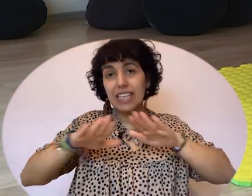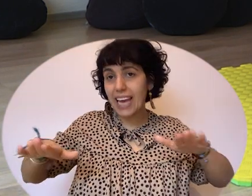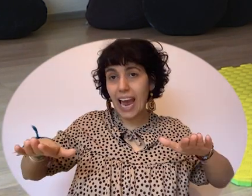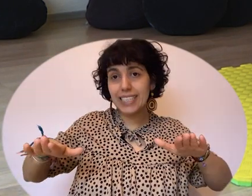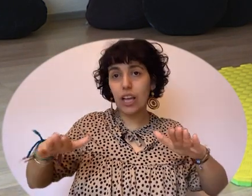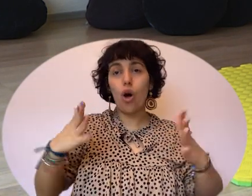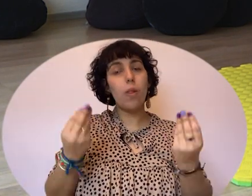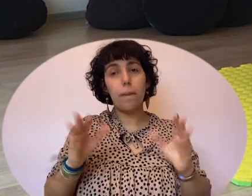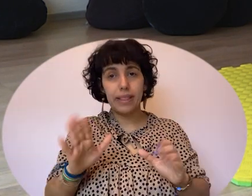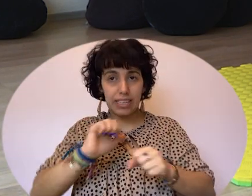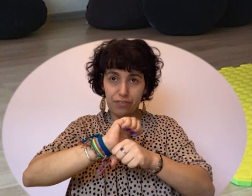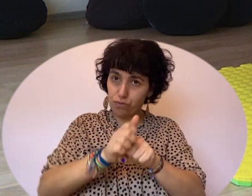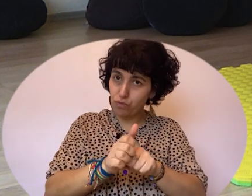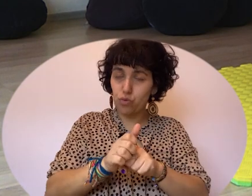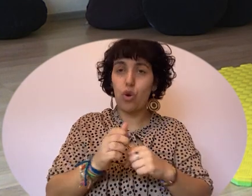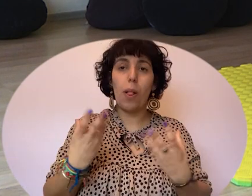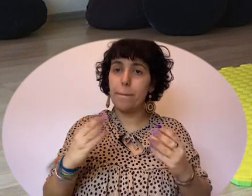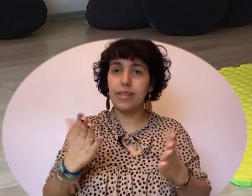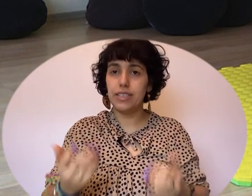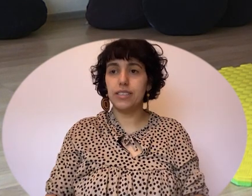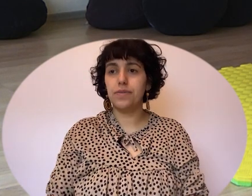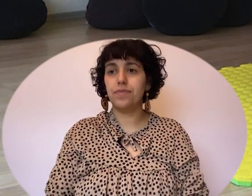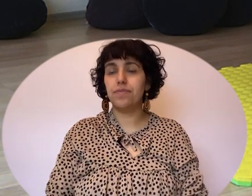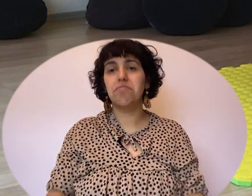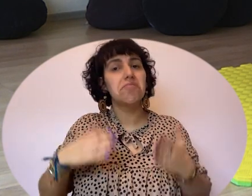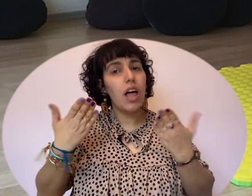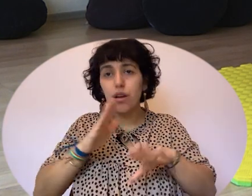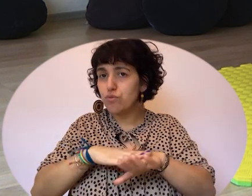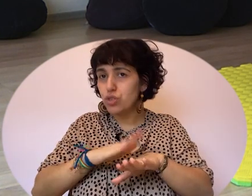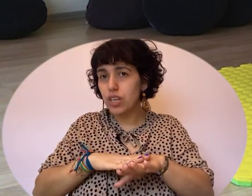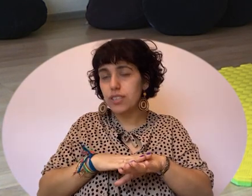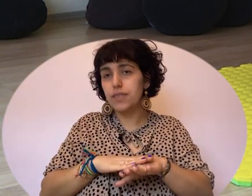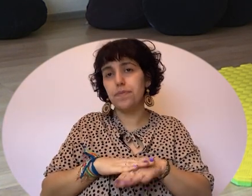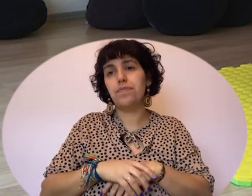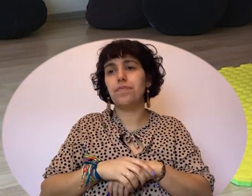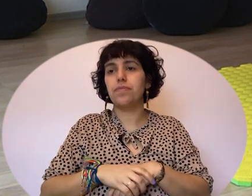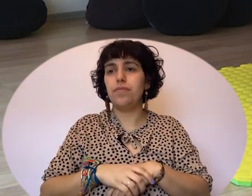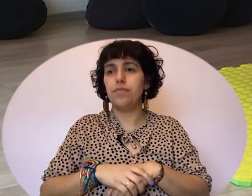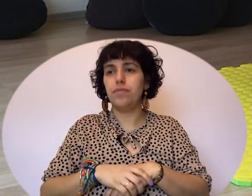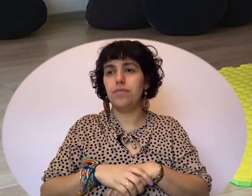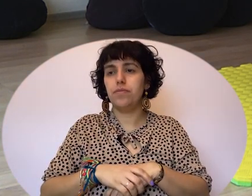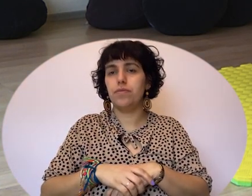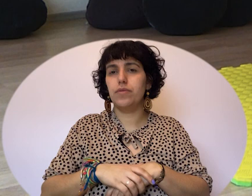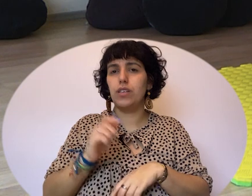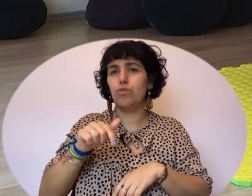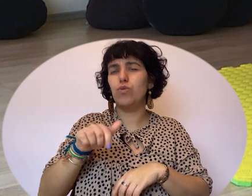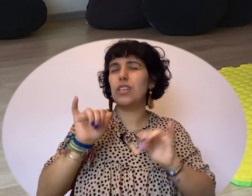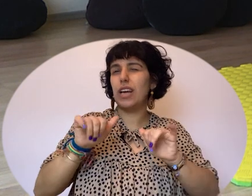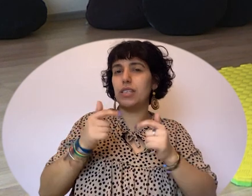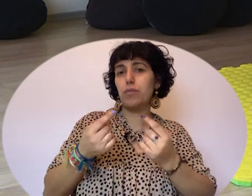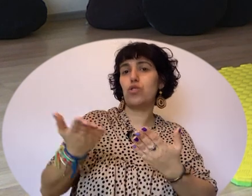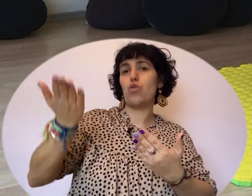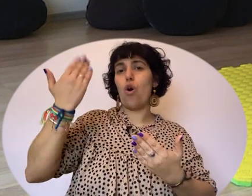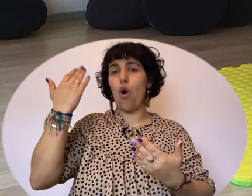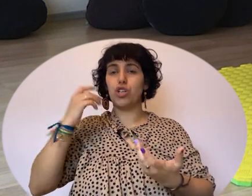olduğumuz bir sırada salgıladığımız bir pozisyon olabilir bu tarz durumlarda yapabileceğim ufak hareketler var yine Bunlar daha önceki